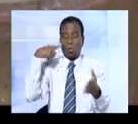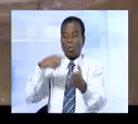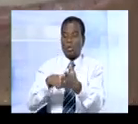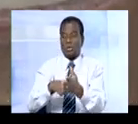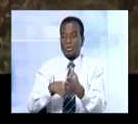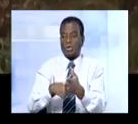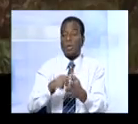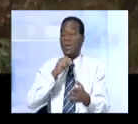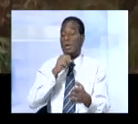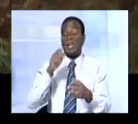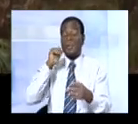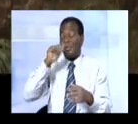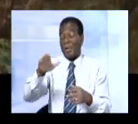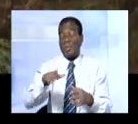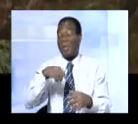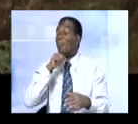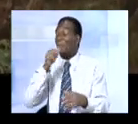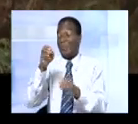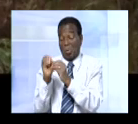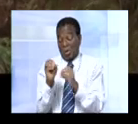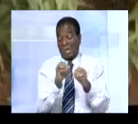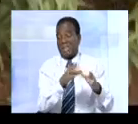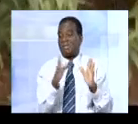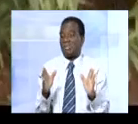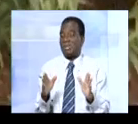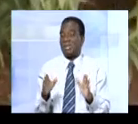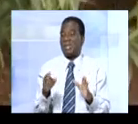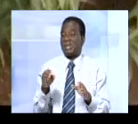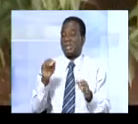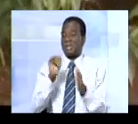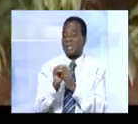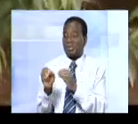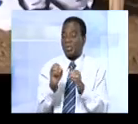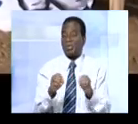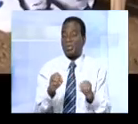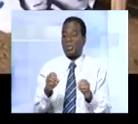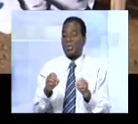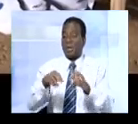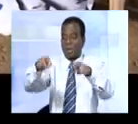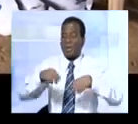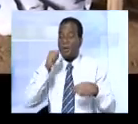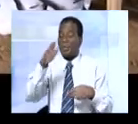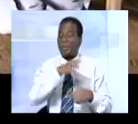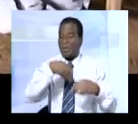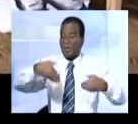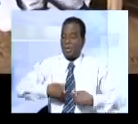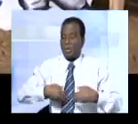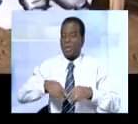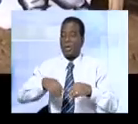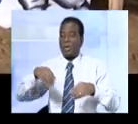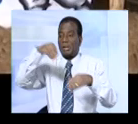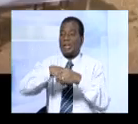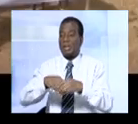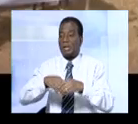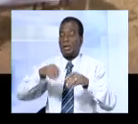une inorganisation qui ralentit leurs activités. Ces organisations agricoles de femmes et de jeunes, regroupées au sein de l'association